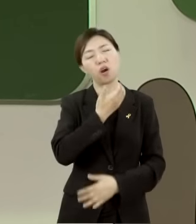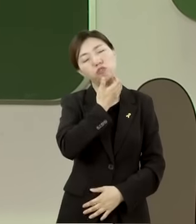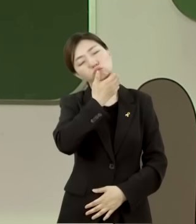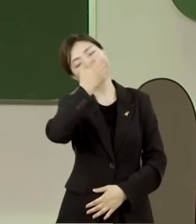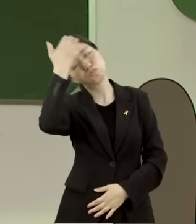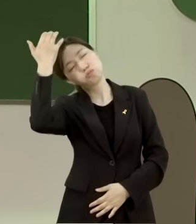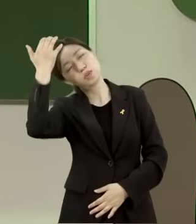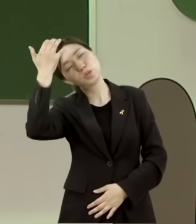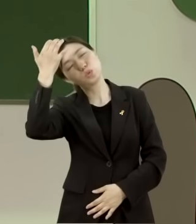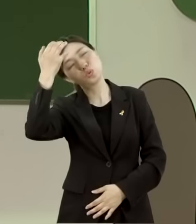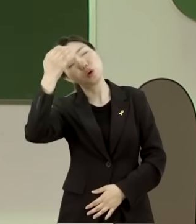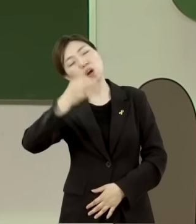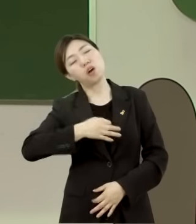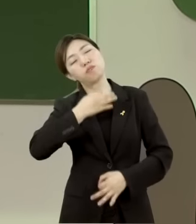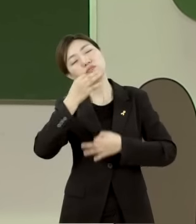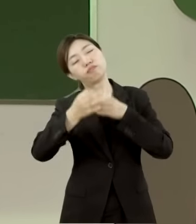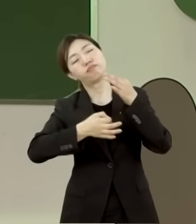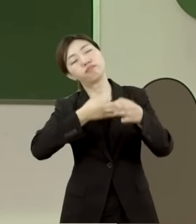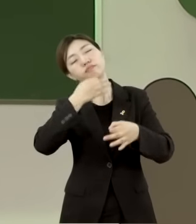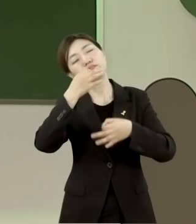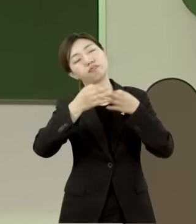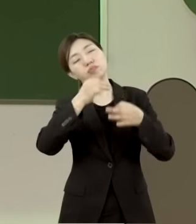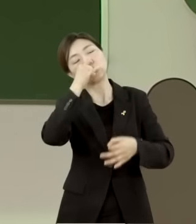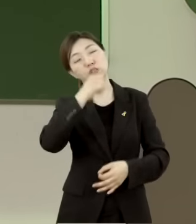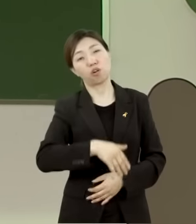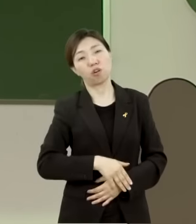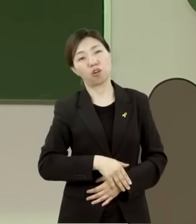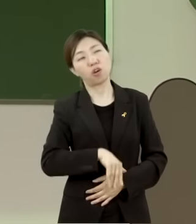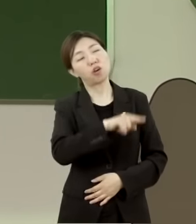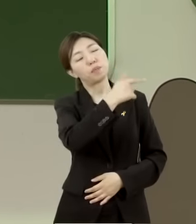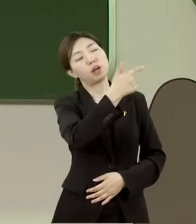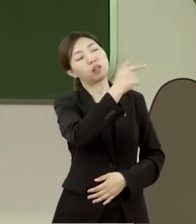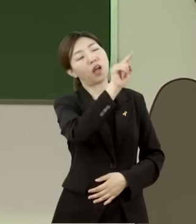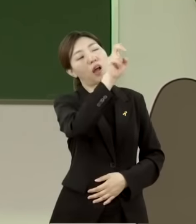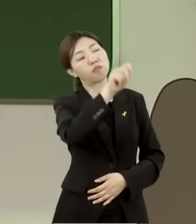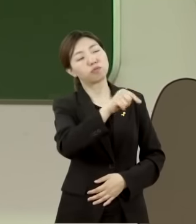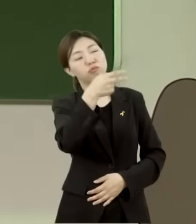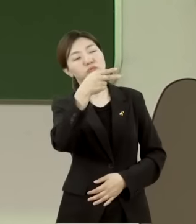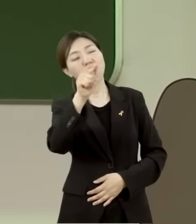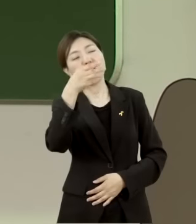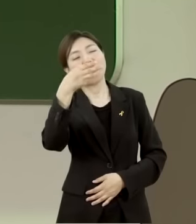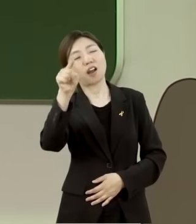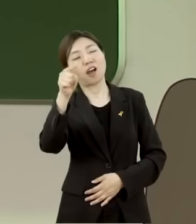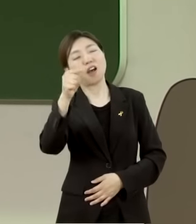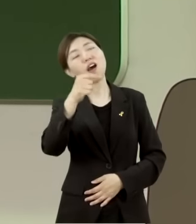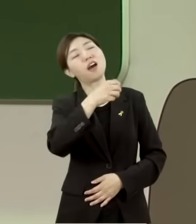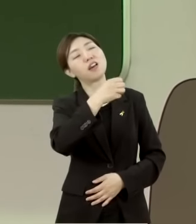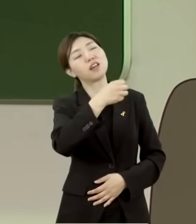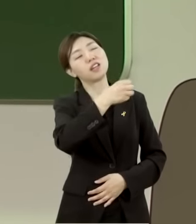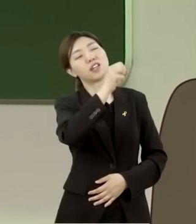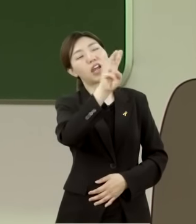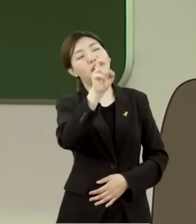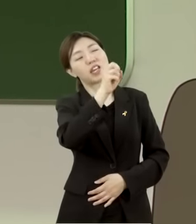몰입하다 보니까 꿈에서도 신묘장구 대단하니까 막 돌아가더라 꿈에서도 꿈에서도 나모라 다나다라